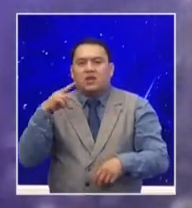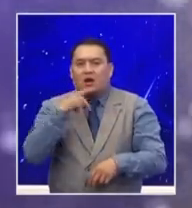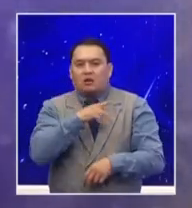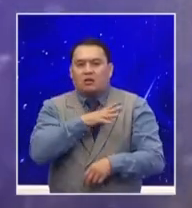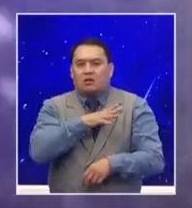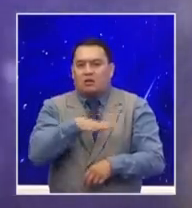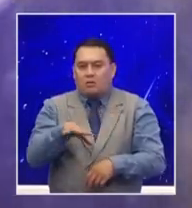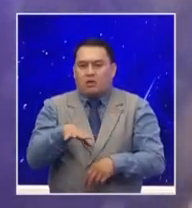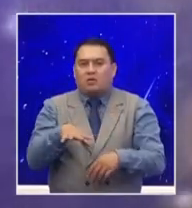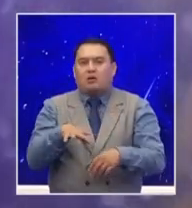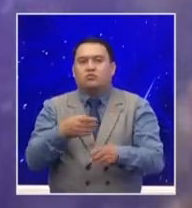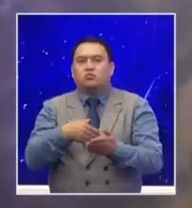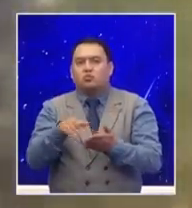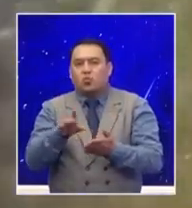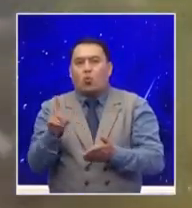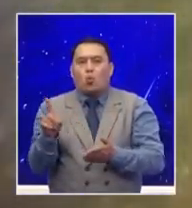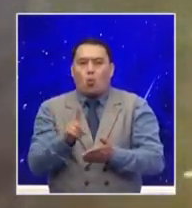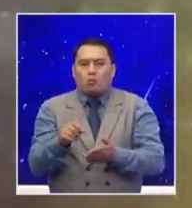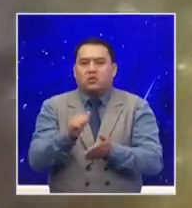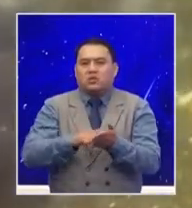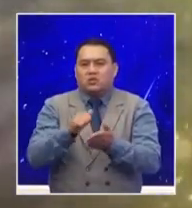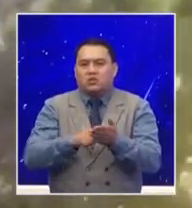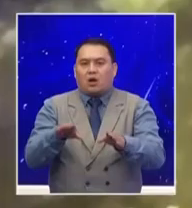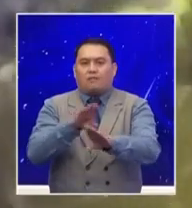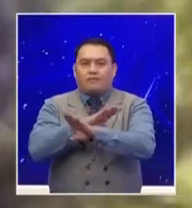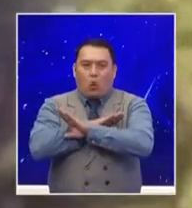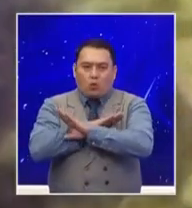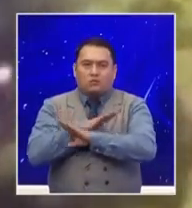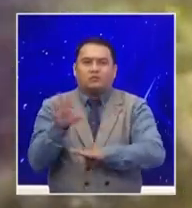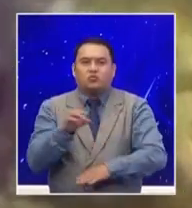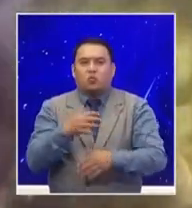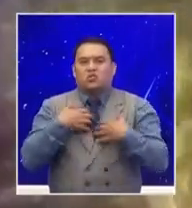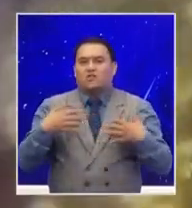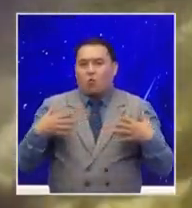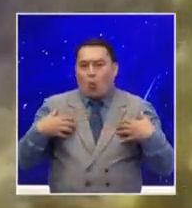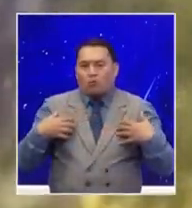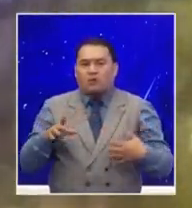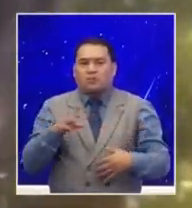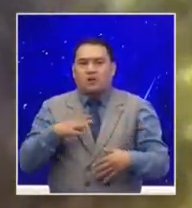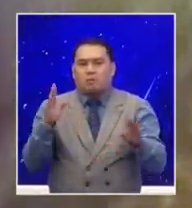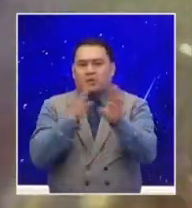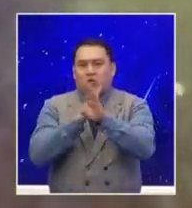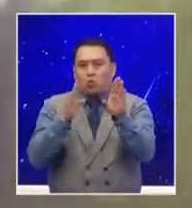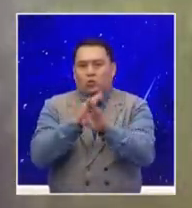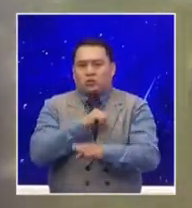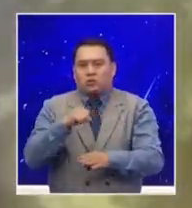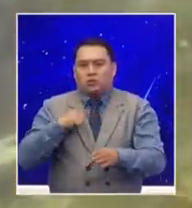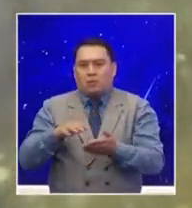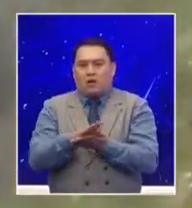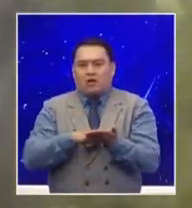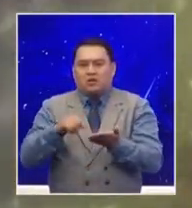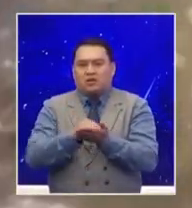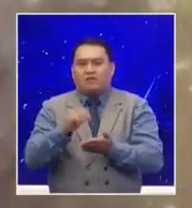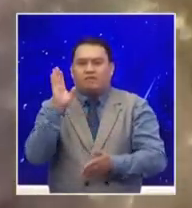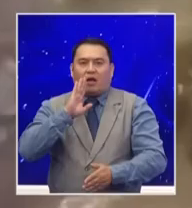загрязнения океана на Камчатке. Они считают, что причиной гибели морских организмов и животных стало природное явление – вредоносное цветение